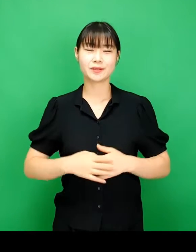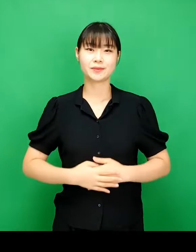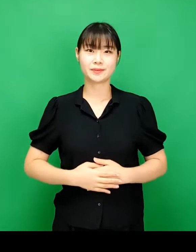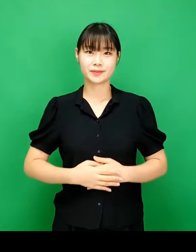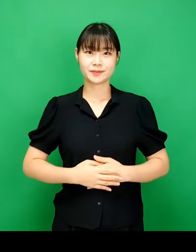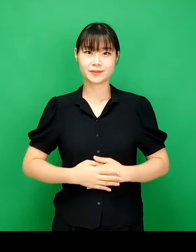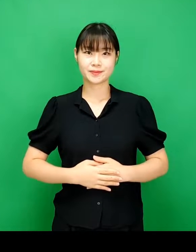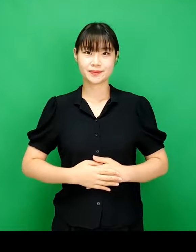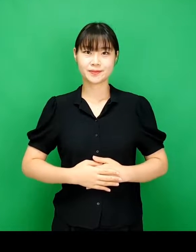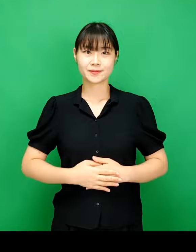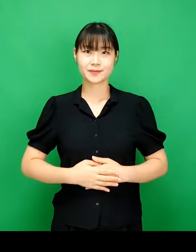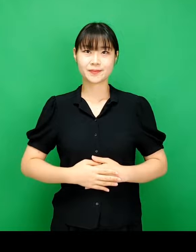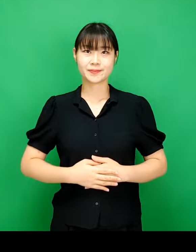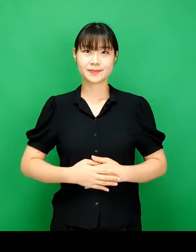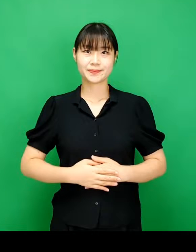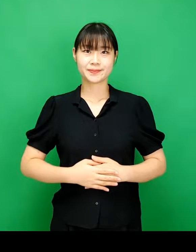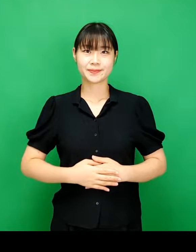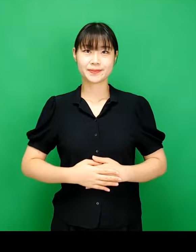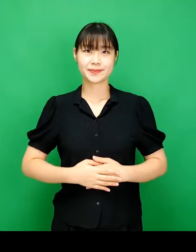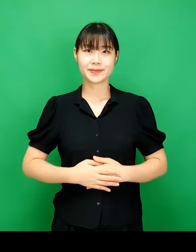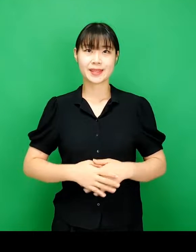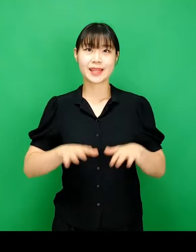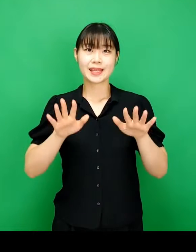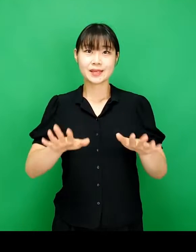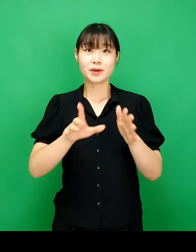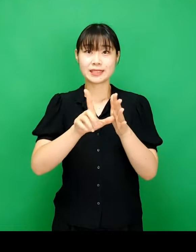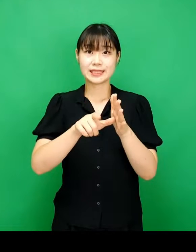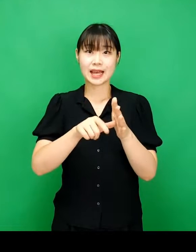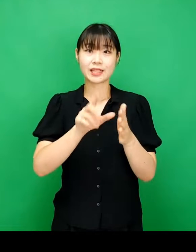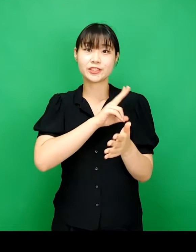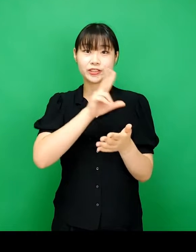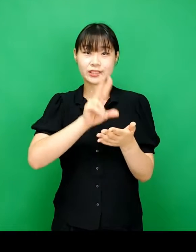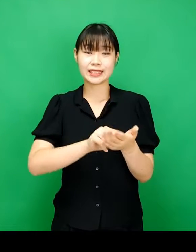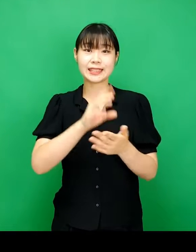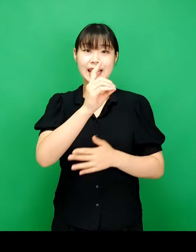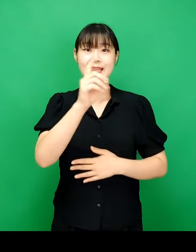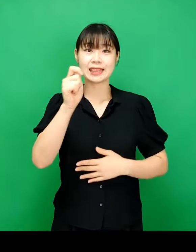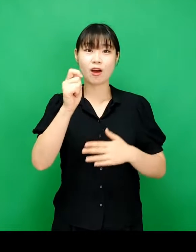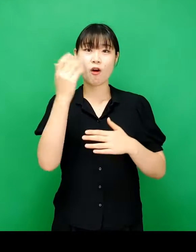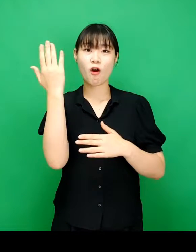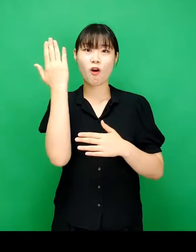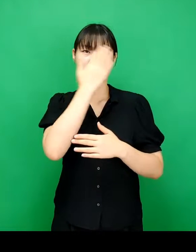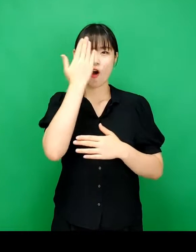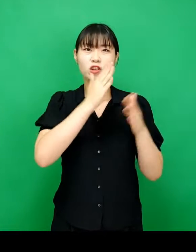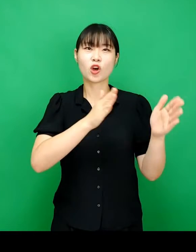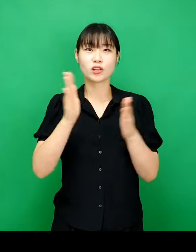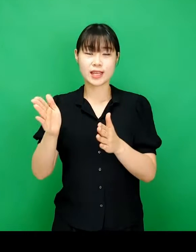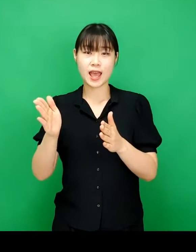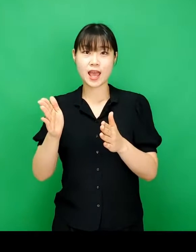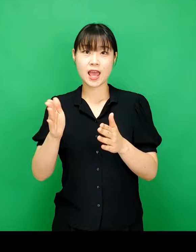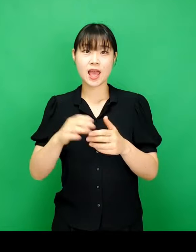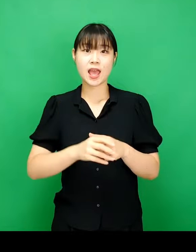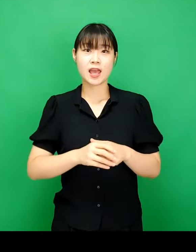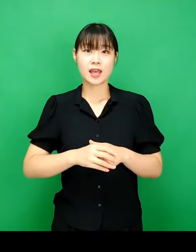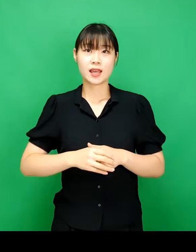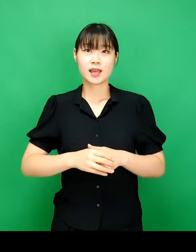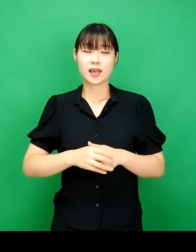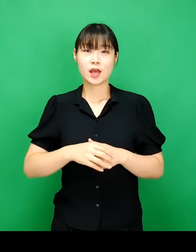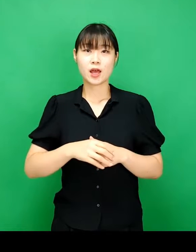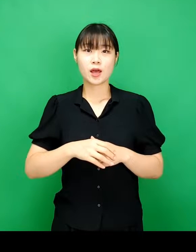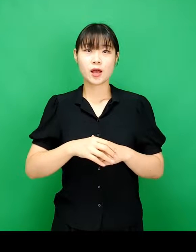안녕하십니까. 뉴스타파 데이터팀 김강민 기자입니다. 이번 시간 주제는 데이터 정제입니다. 데이터